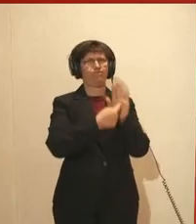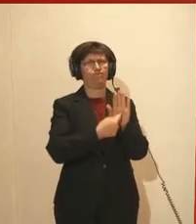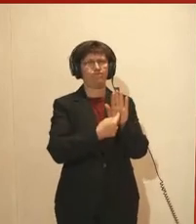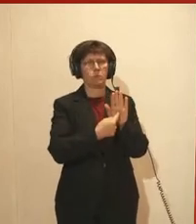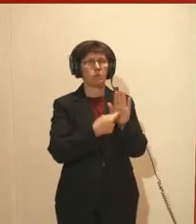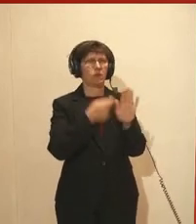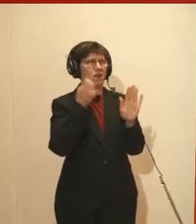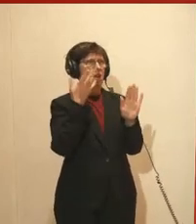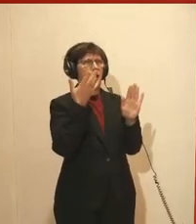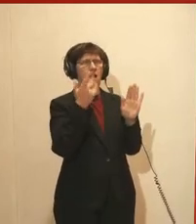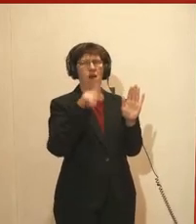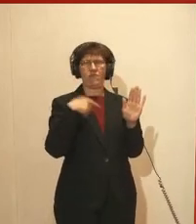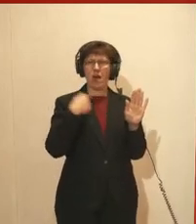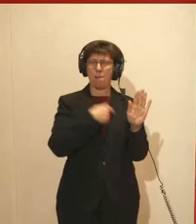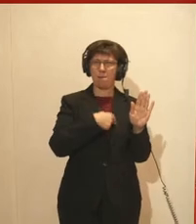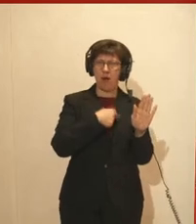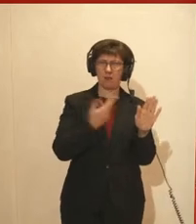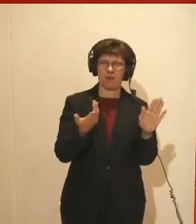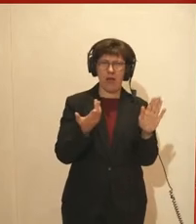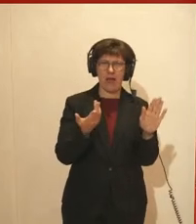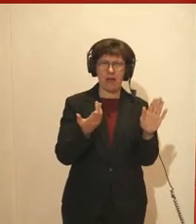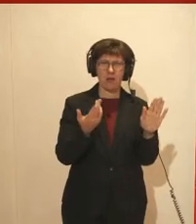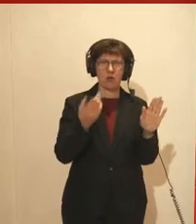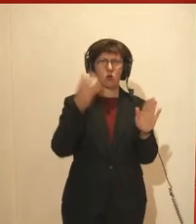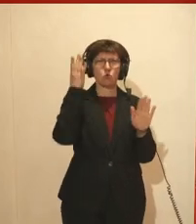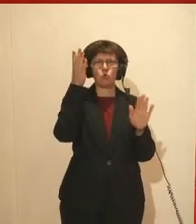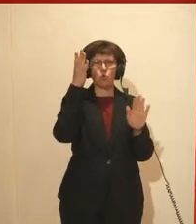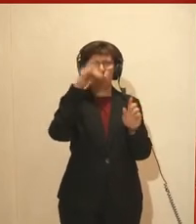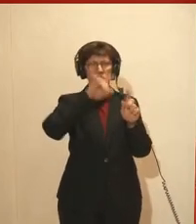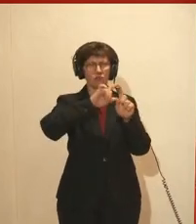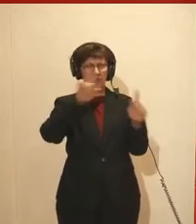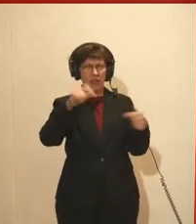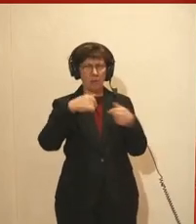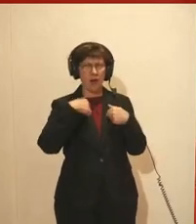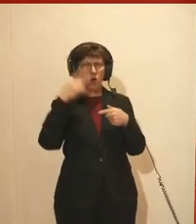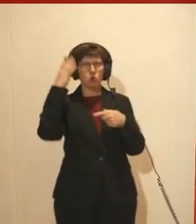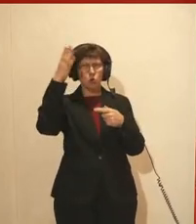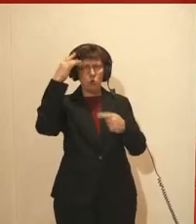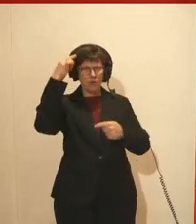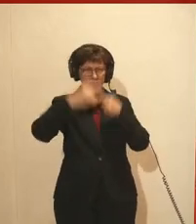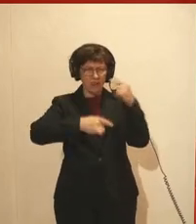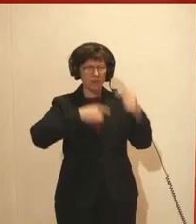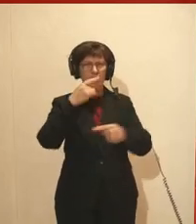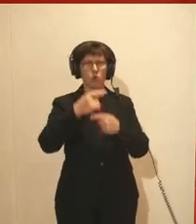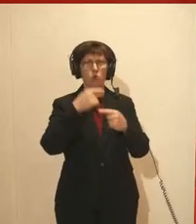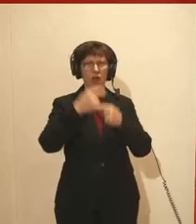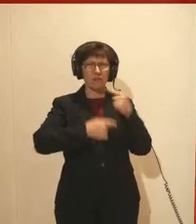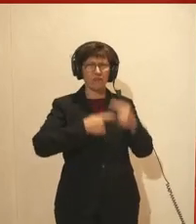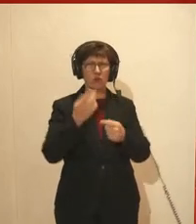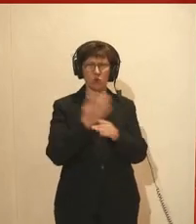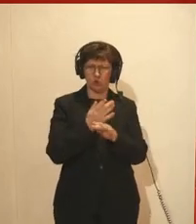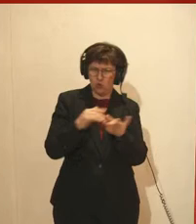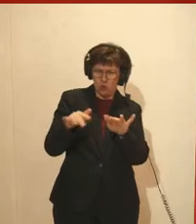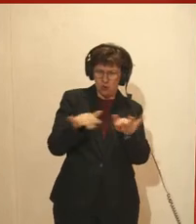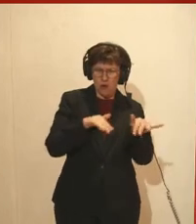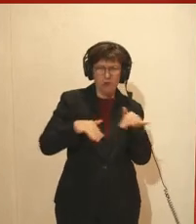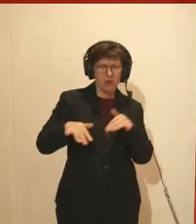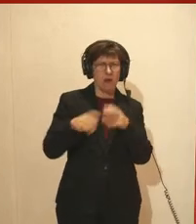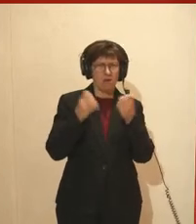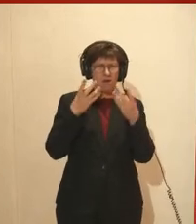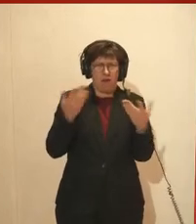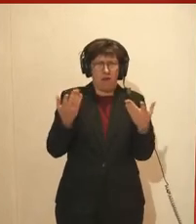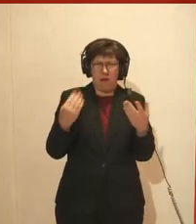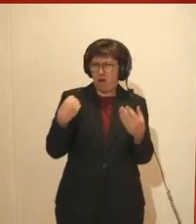natürlich sind wir als partei die wir uns auch mit der zukunft beschäftigen mit zukünftigen entwicklungen und mit entwicklungen die schon da sind auch